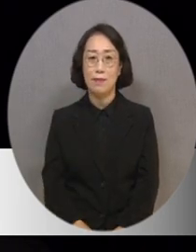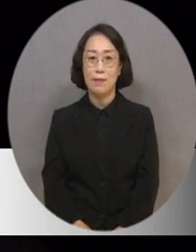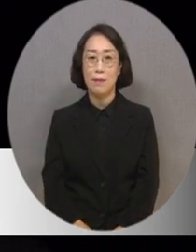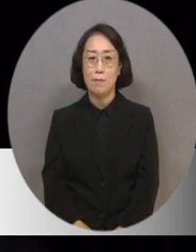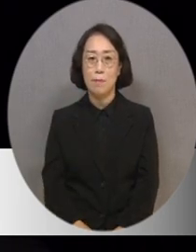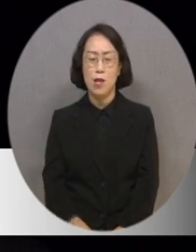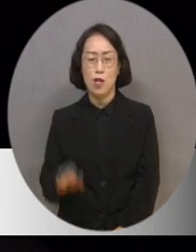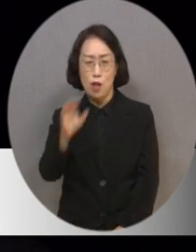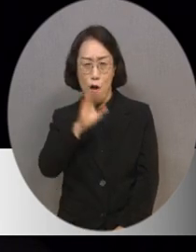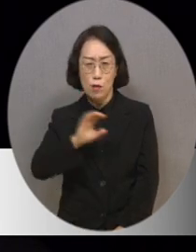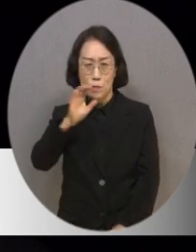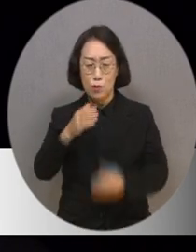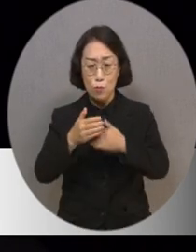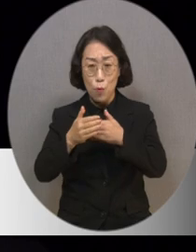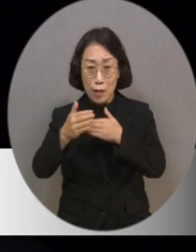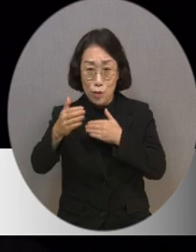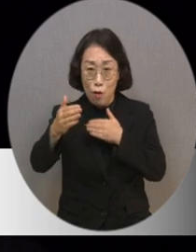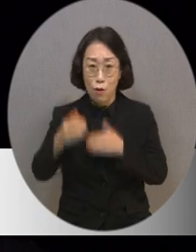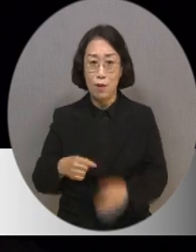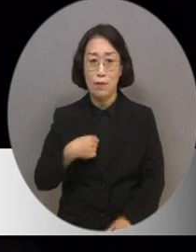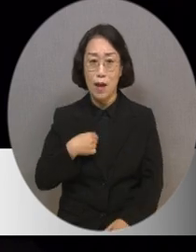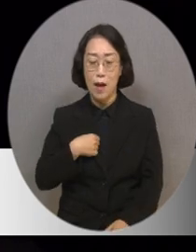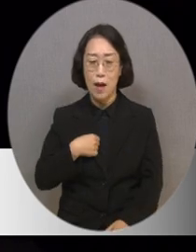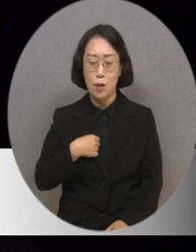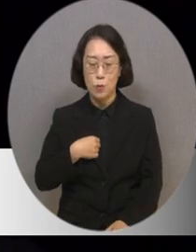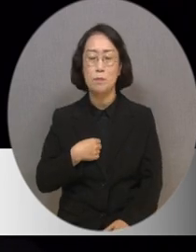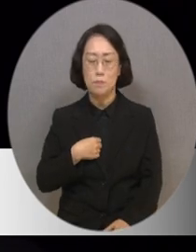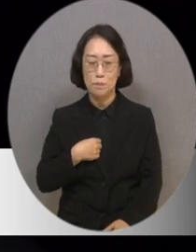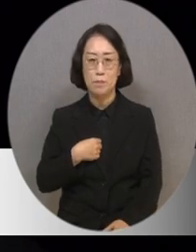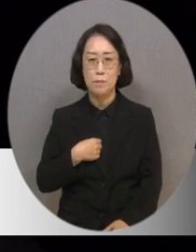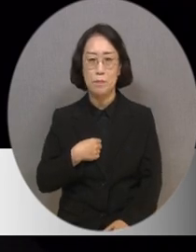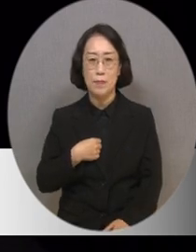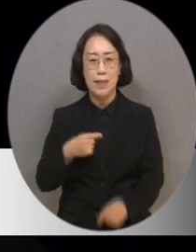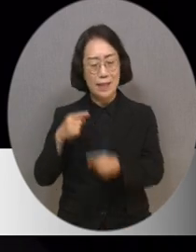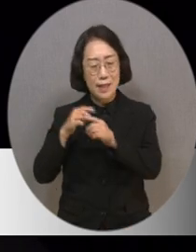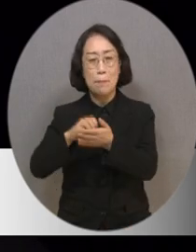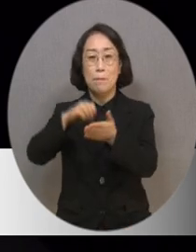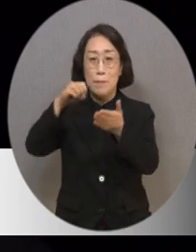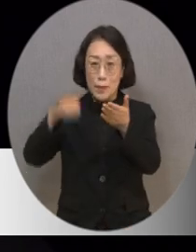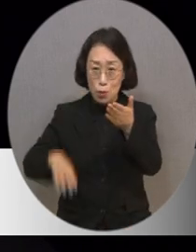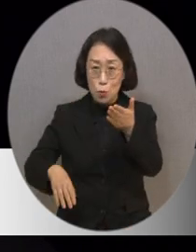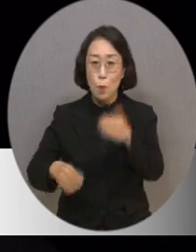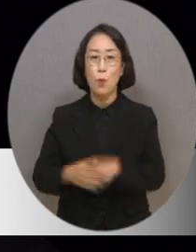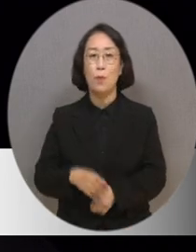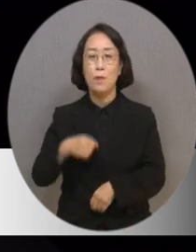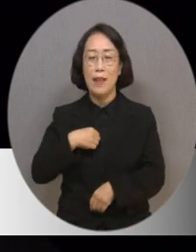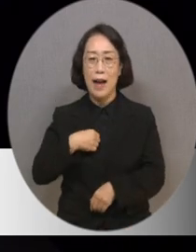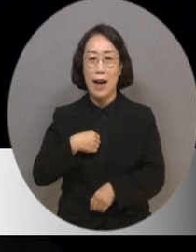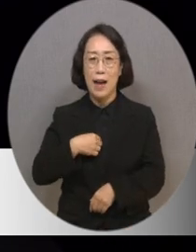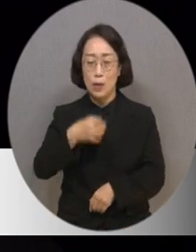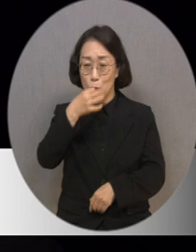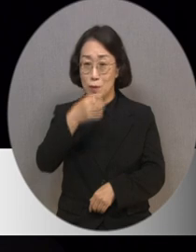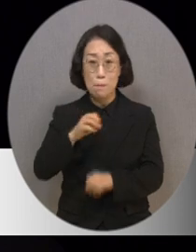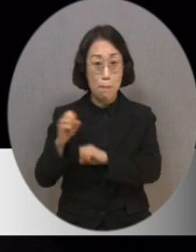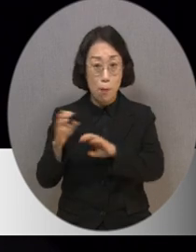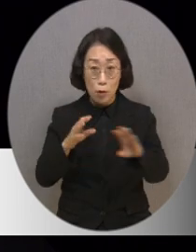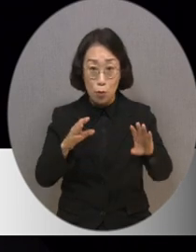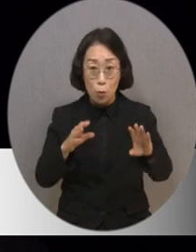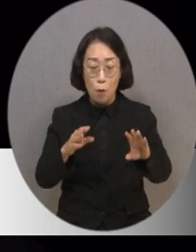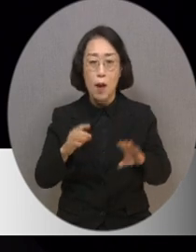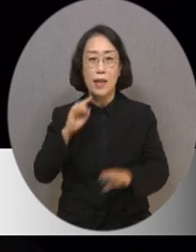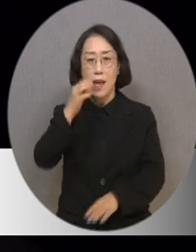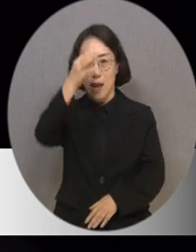하지만 그 과정 속에서 제가 저를 좀 더 내려놓고 오히려 조금 더 예술적으로 한 번 더 경험할 수